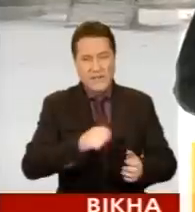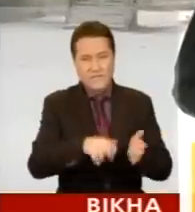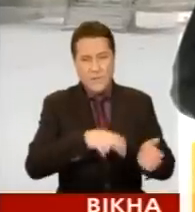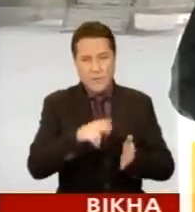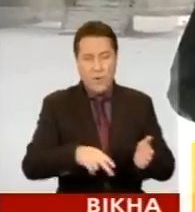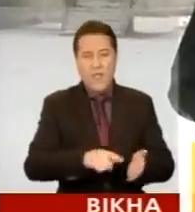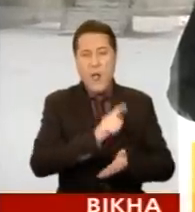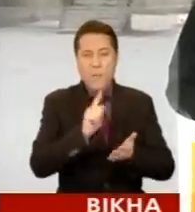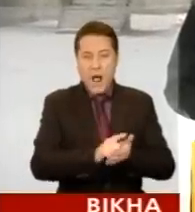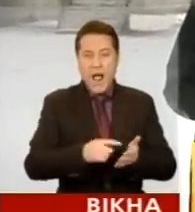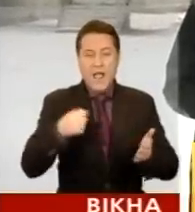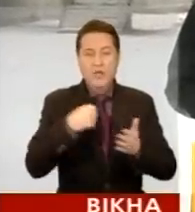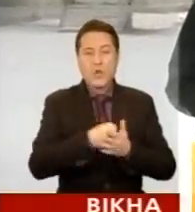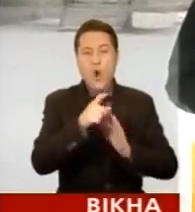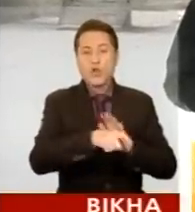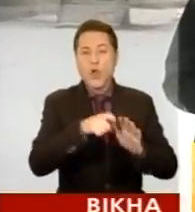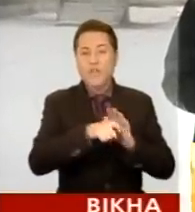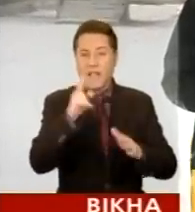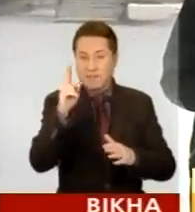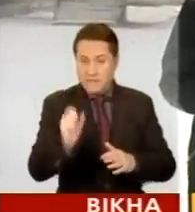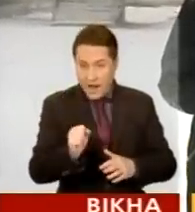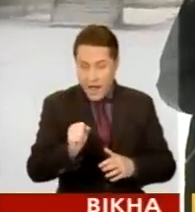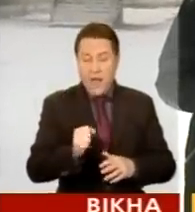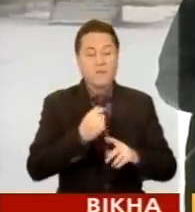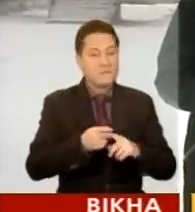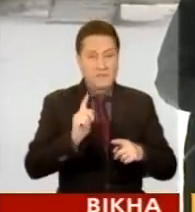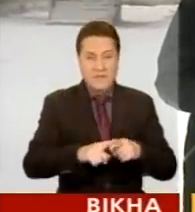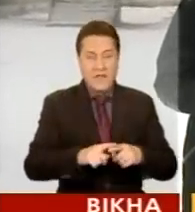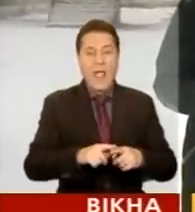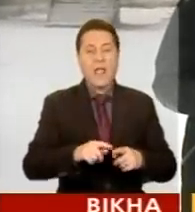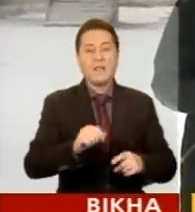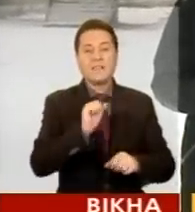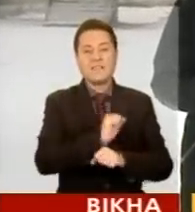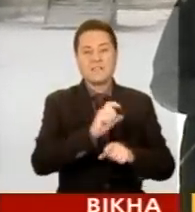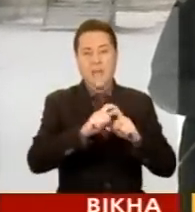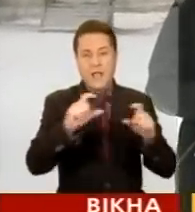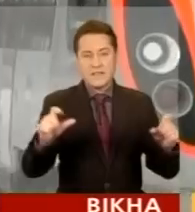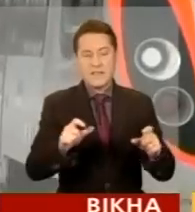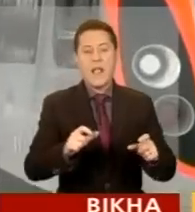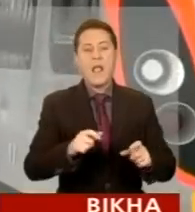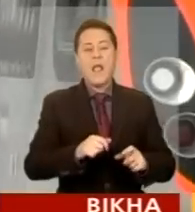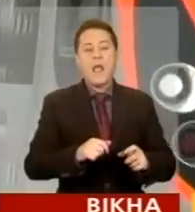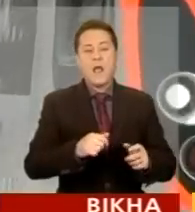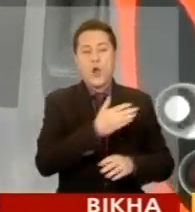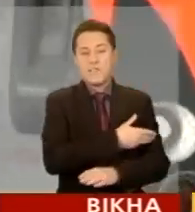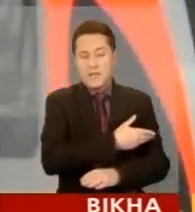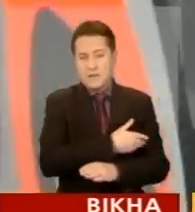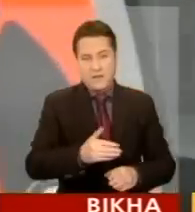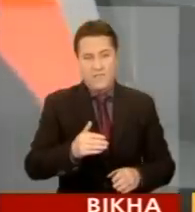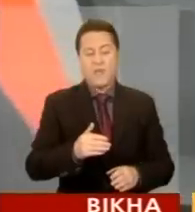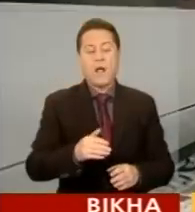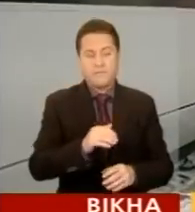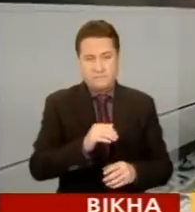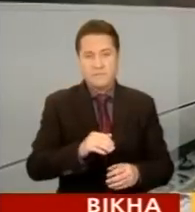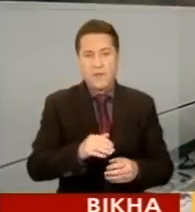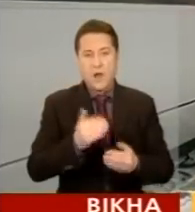має доїхати до Донецька. Втім, далі цієї станції, Костянтинівка, він не піде. Навколо цього поїзда тут